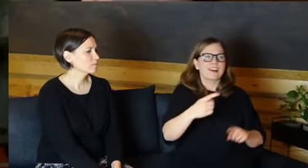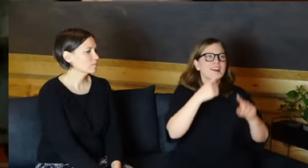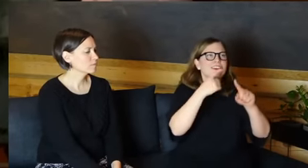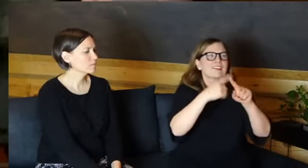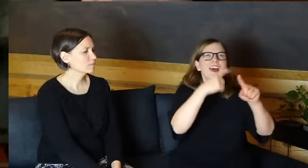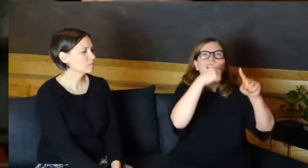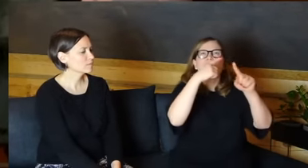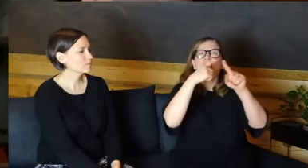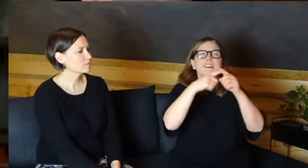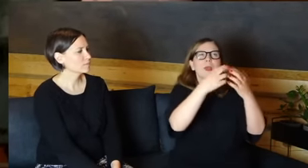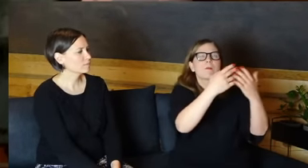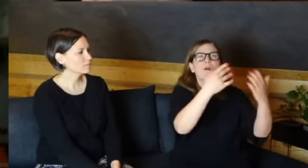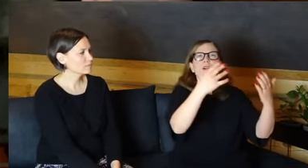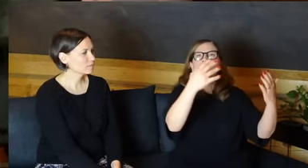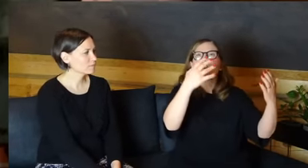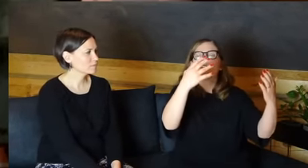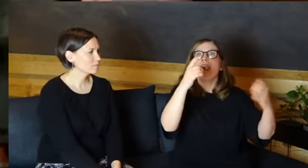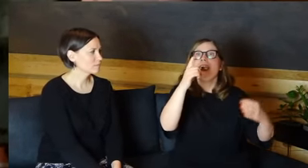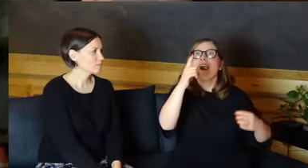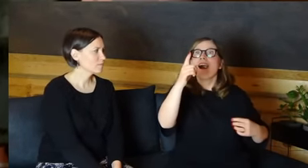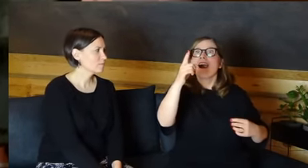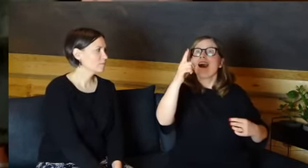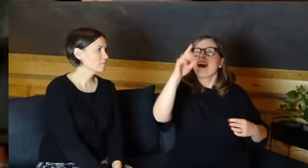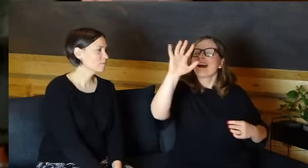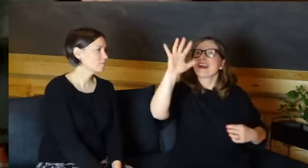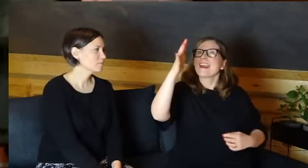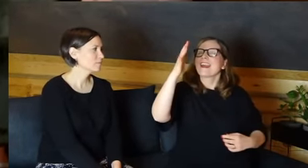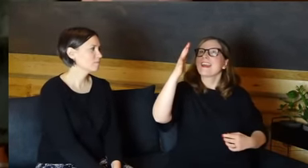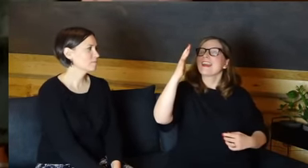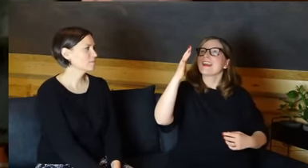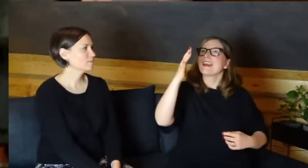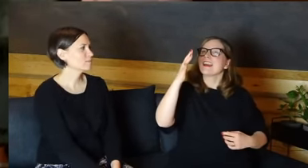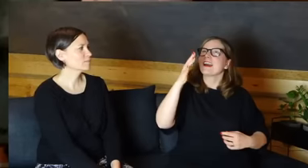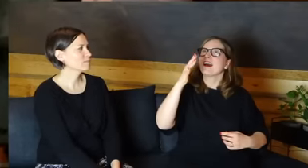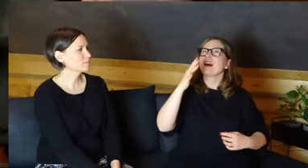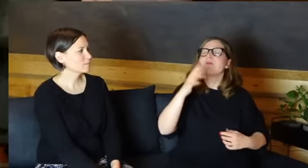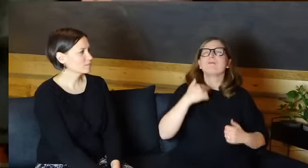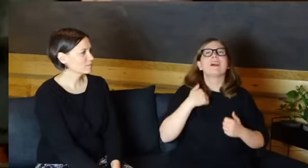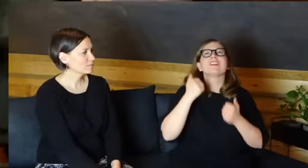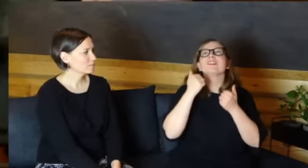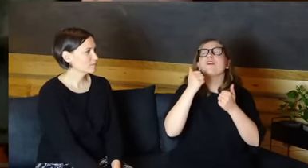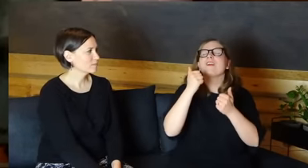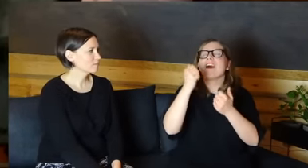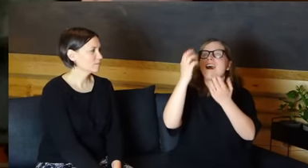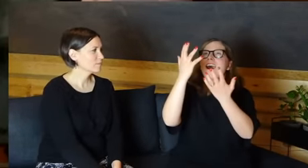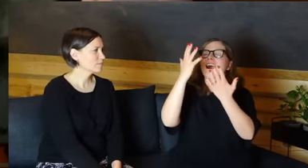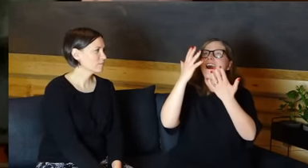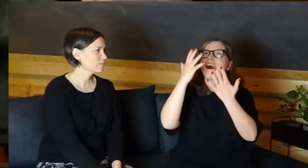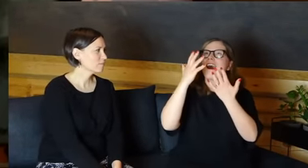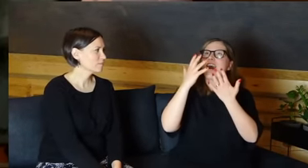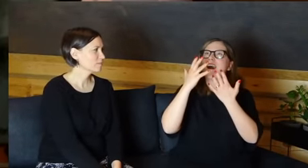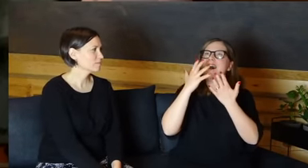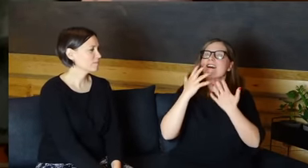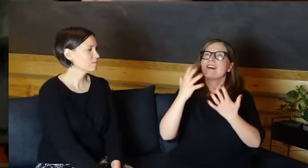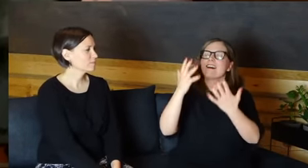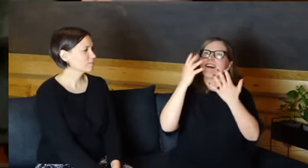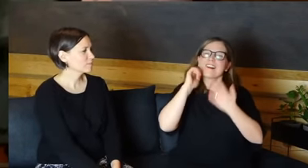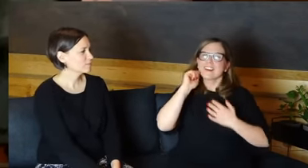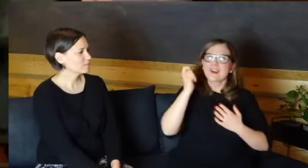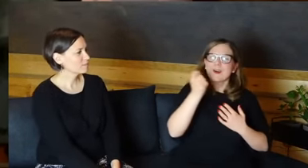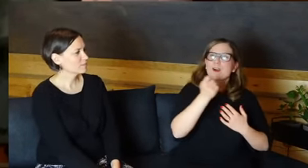Tähden tähdistä kirkkaimman mä toivoisin hohtavan taas